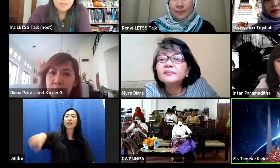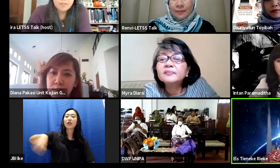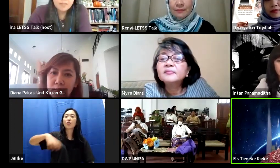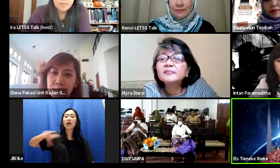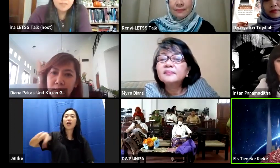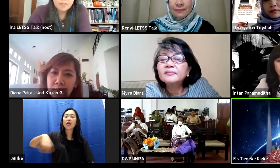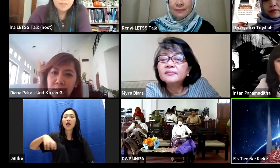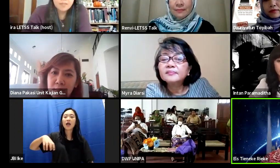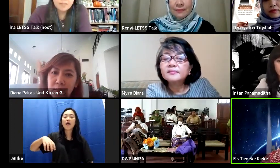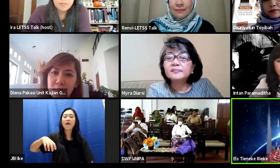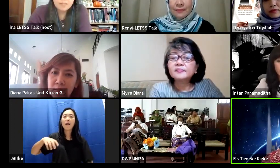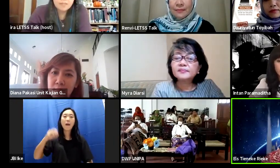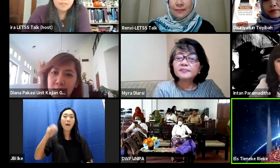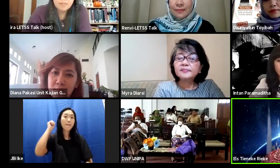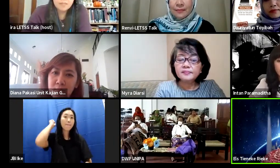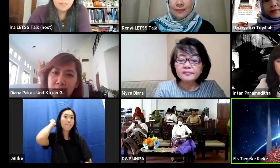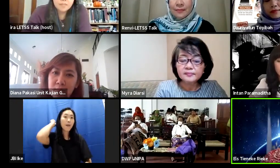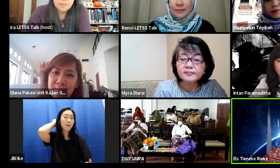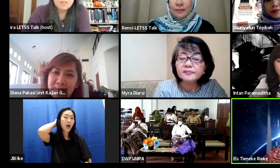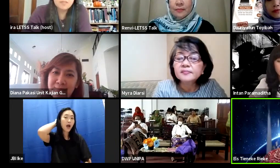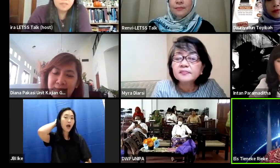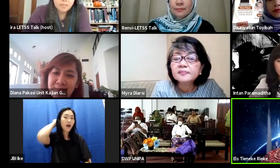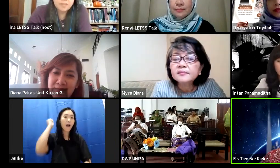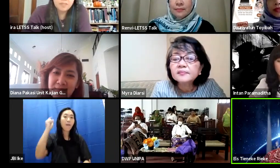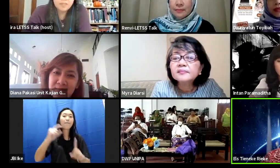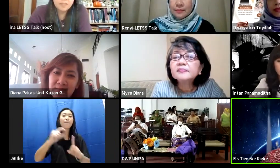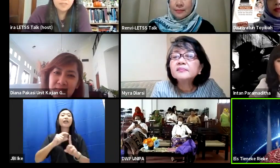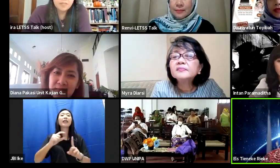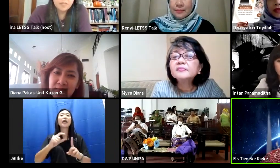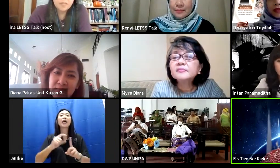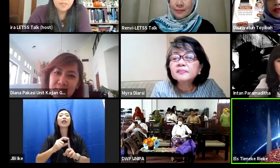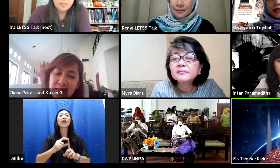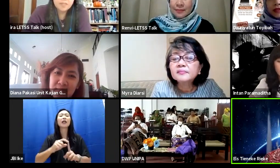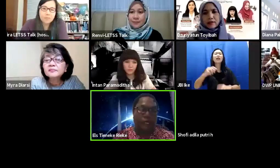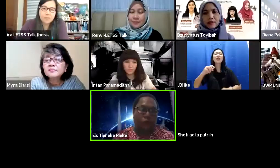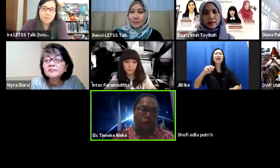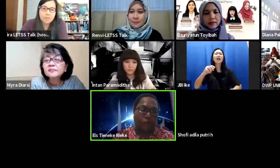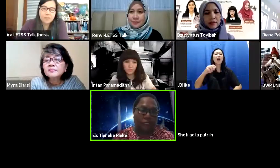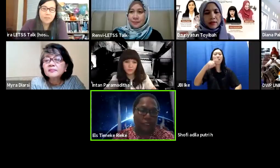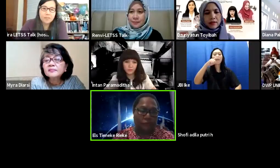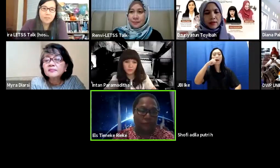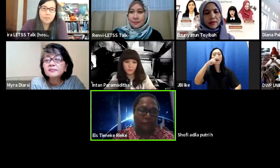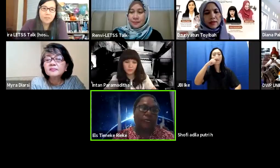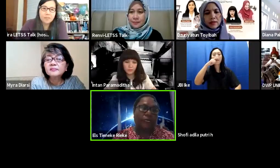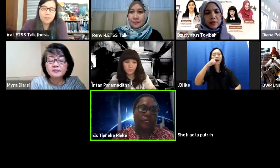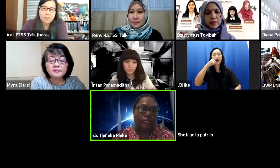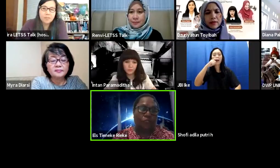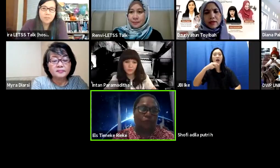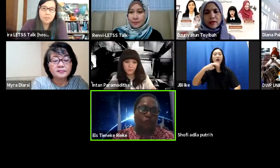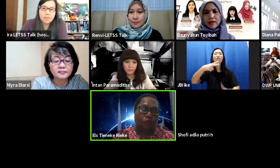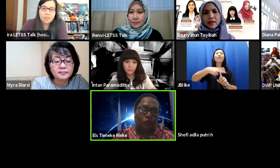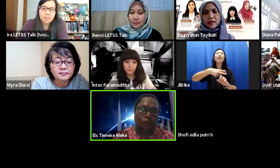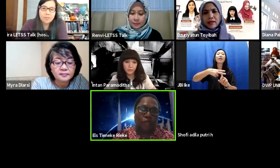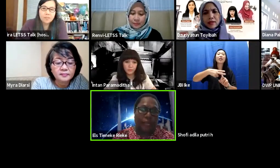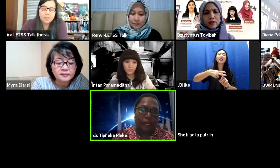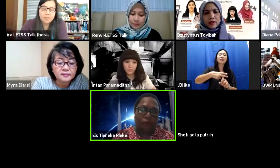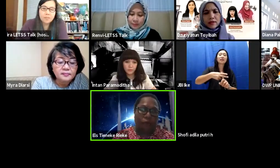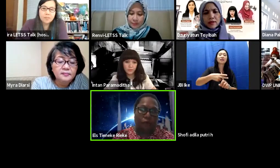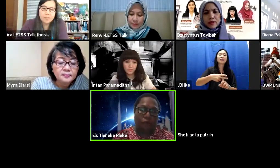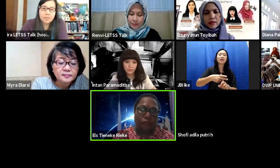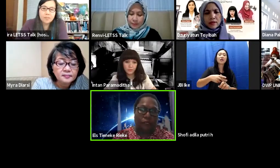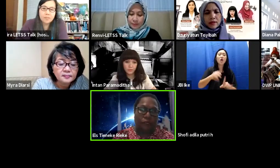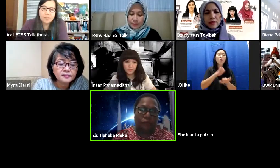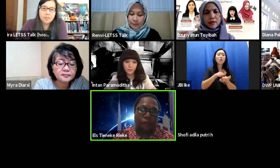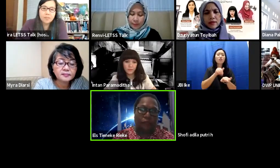kemudian bapak saya itu laki-laki feminis. Jadi saya dibesarkan dalam dua budaya yang kontradiktif. Dan itu mendorong saya